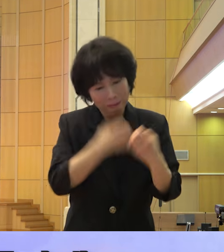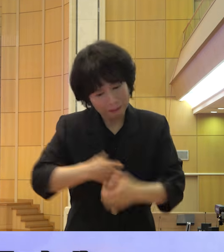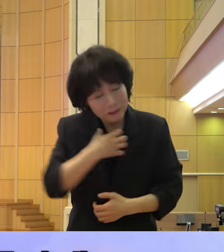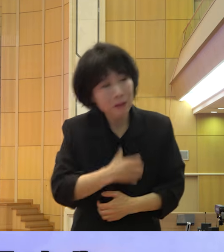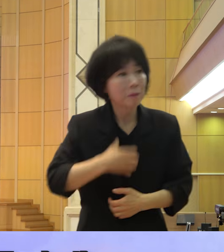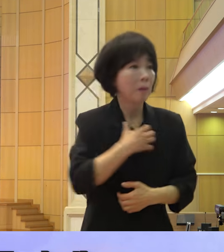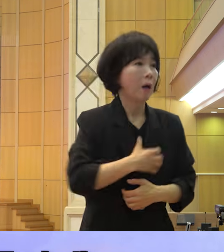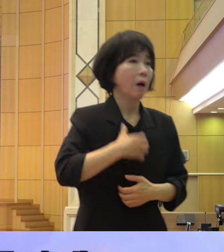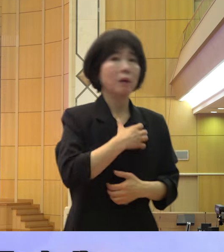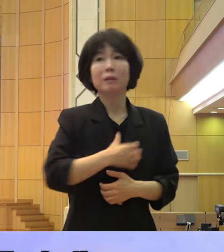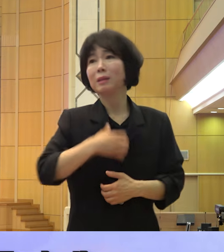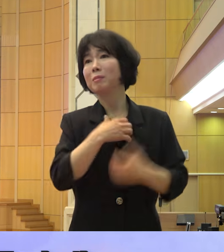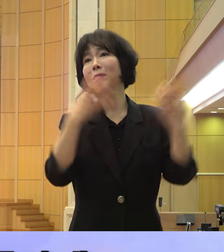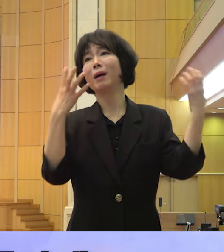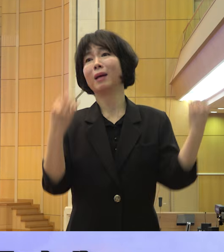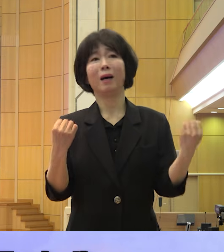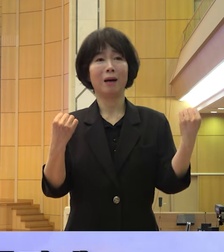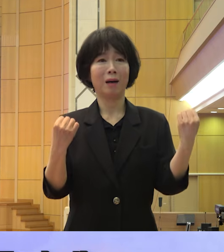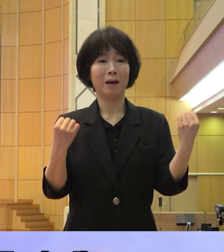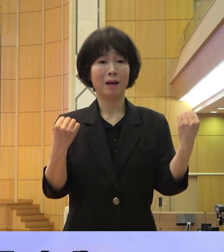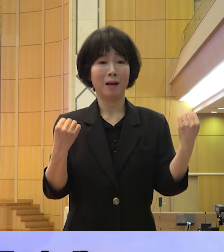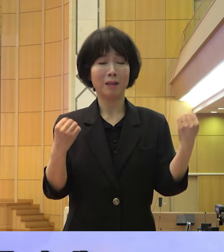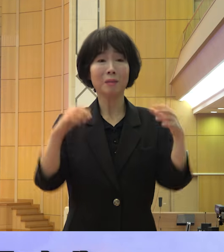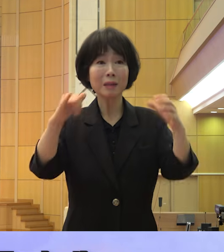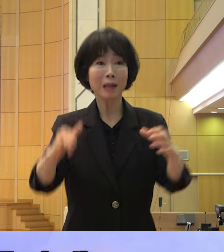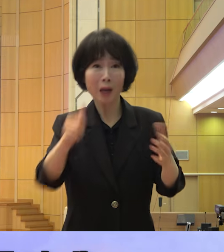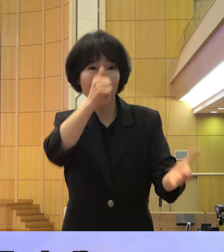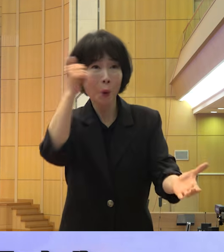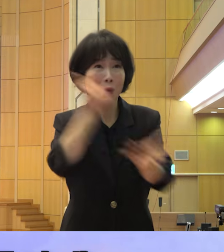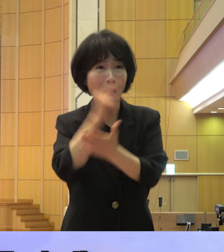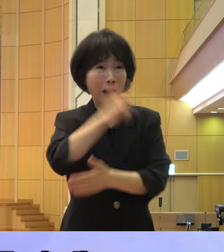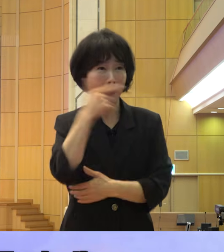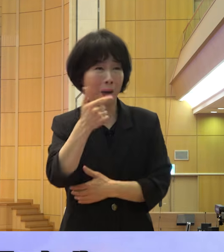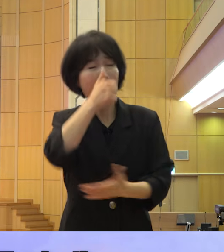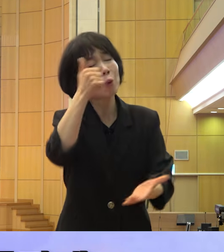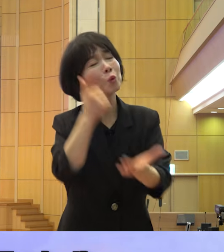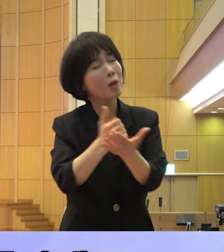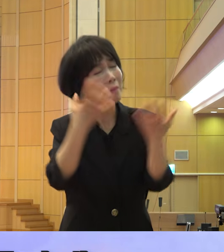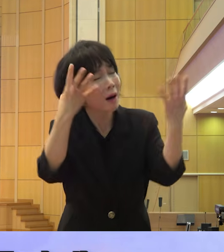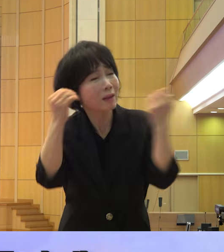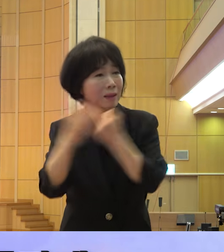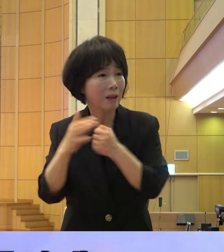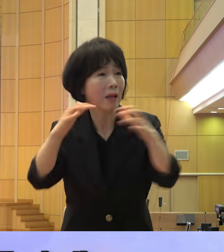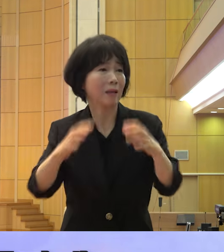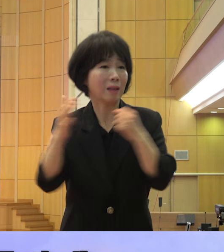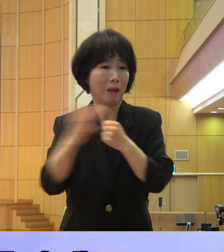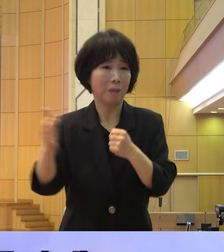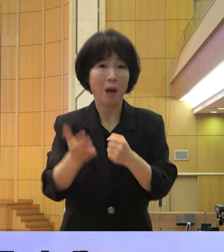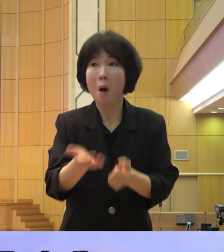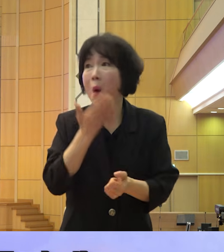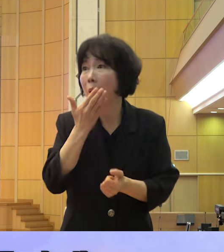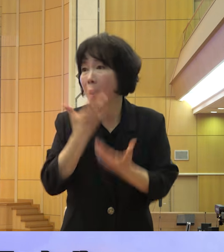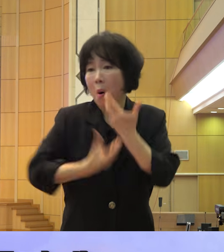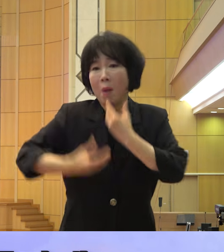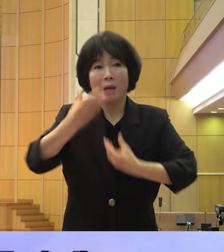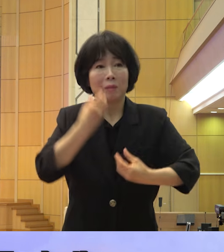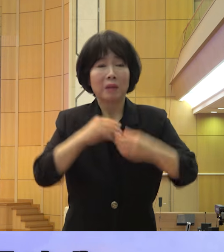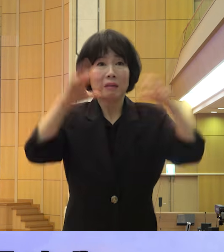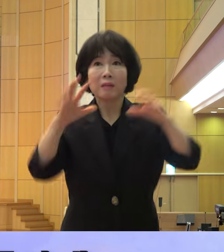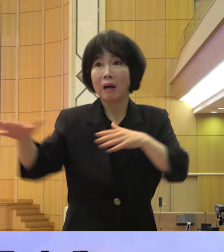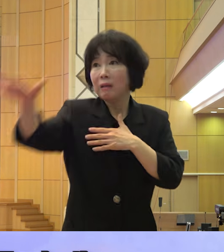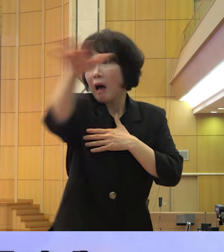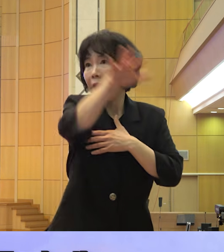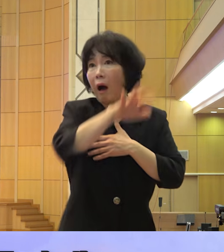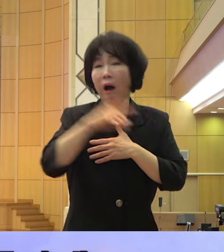여기서 어두운 데서 먹는다는 말이 뭔 말인지 아세요? 이 세상은요 죄악 세상이에요. 죄악 세상을 먹고 마셔서 이 세상을 어둠이라고